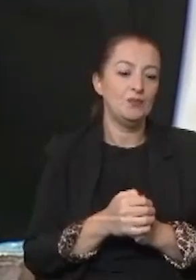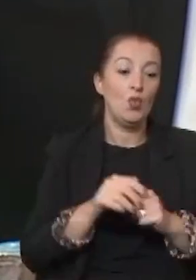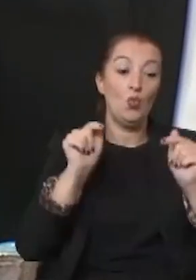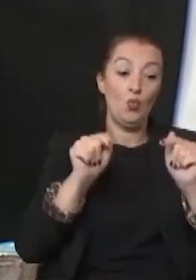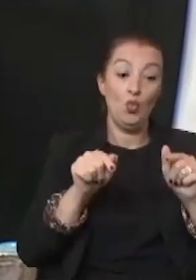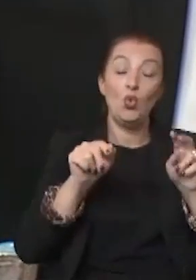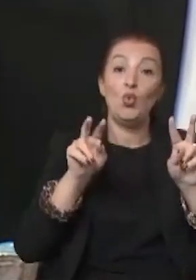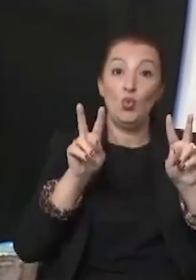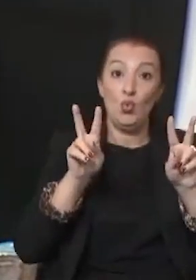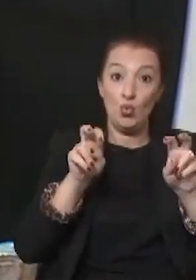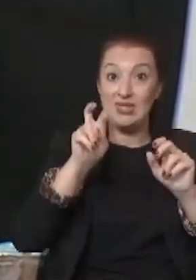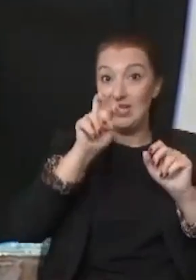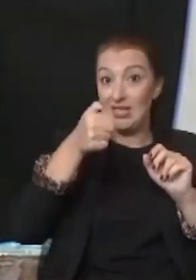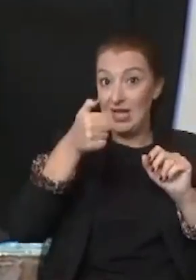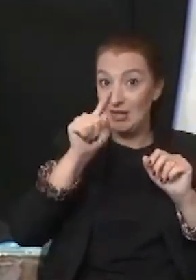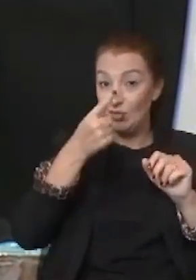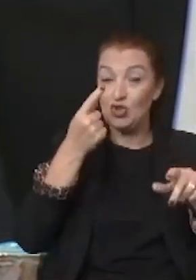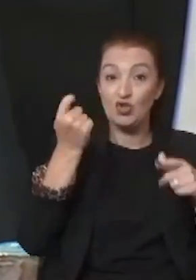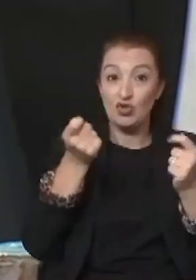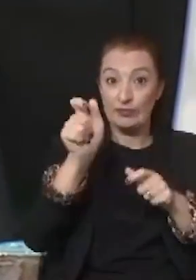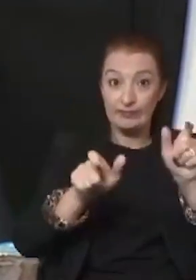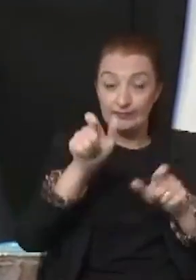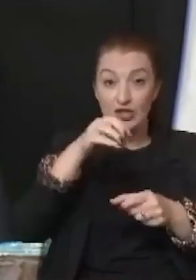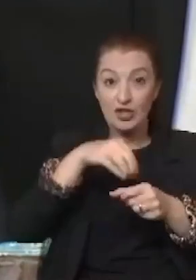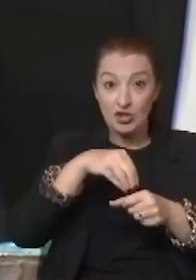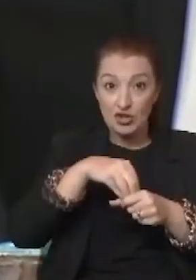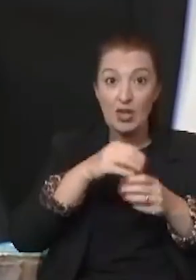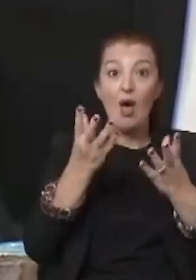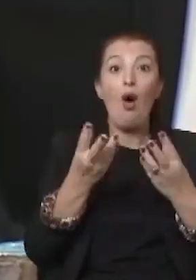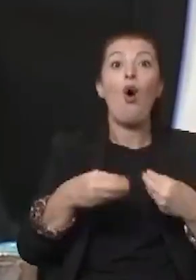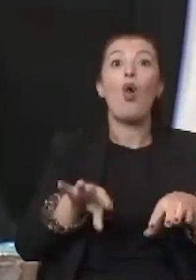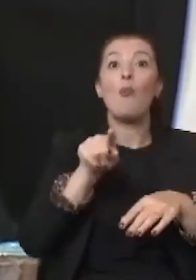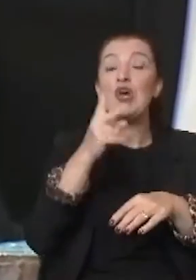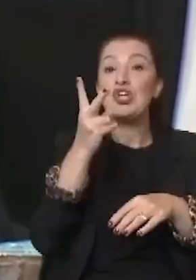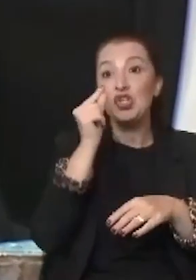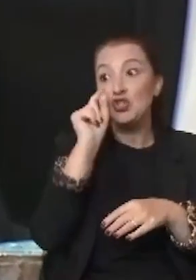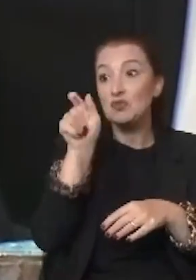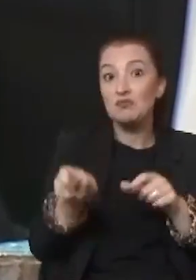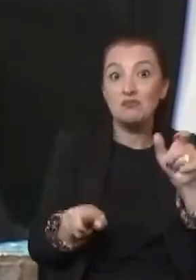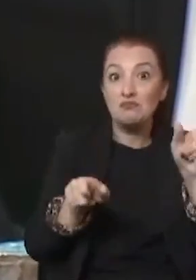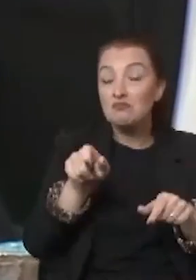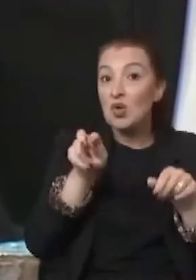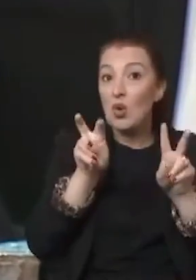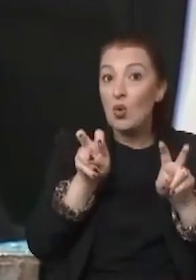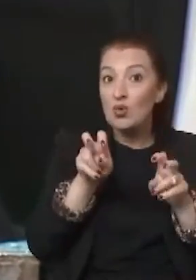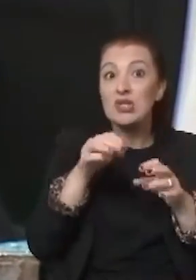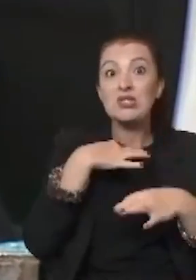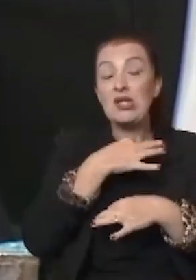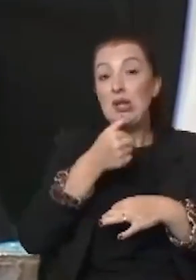mesele, yani 86 bin çalışanımızın içinde bile olmayan bu iki kişinin yarattığı mesele, bir Sayın